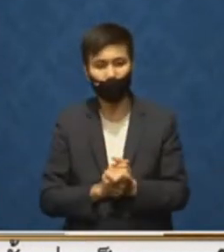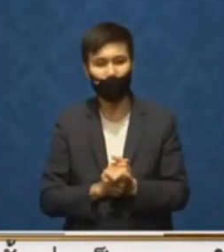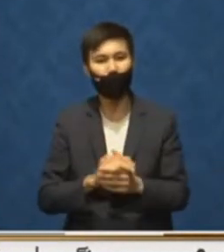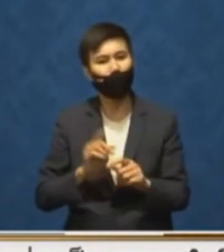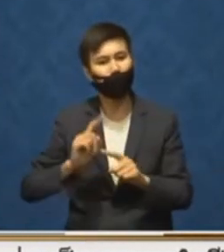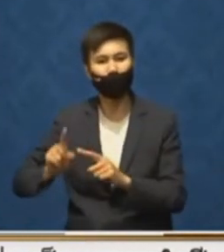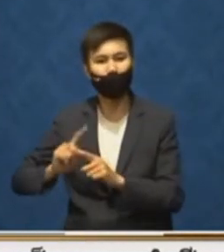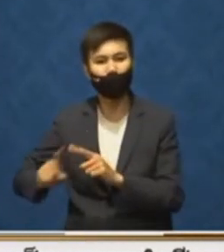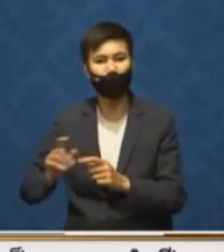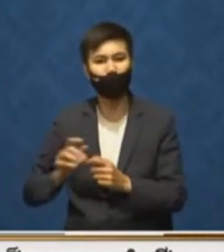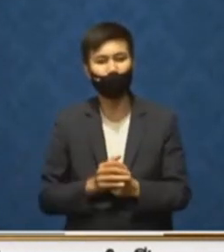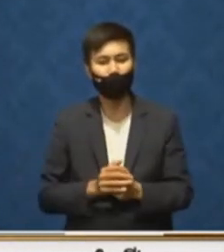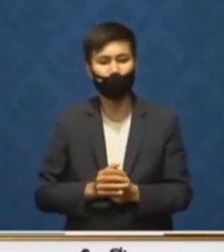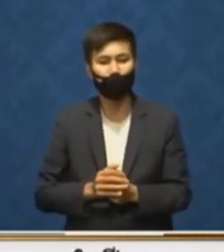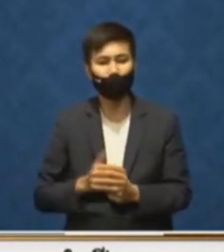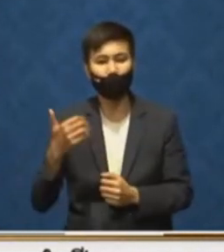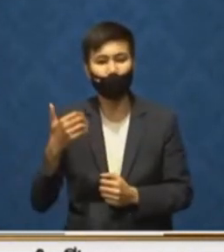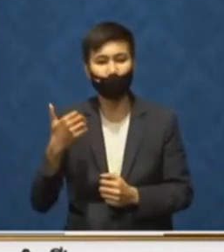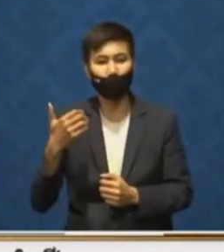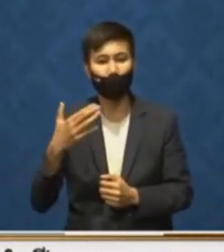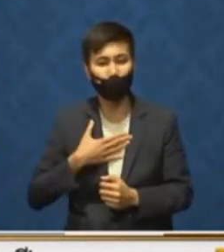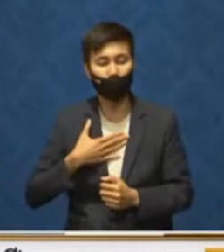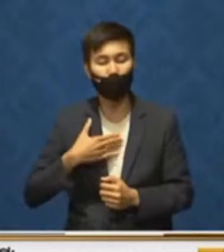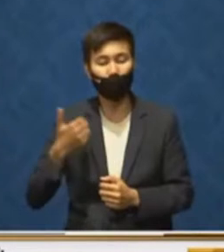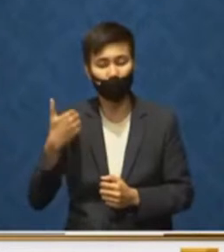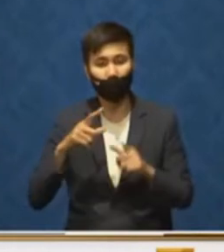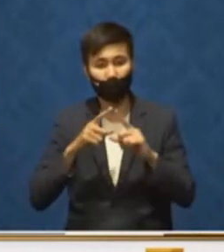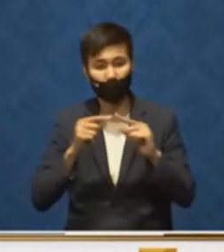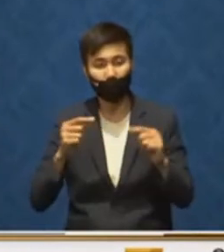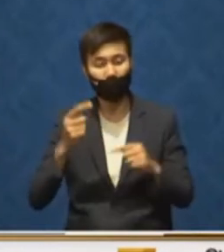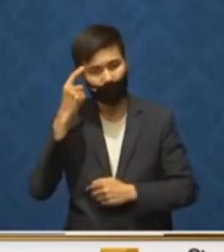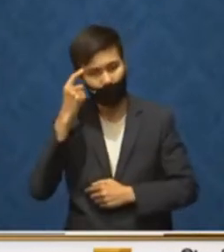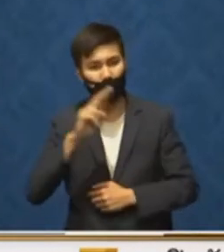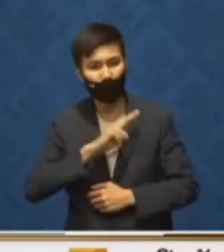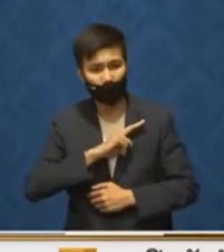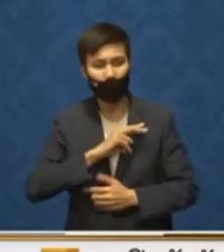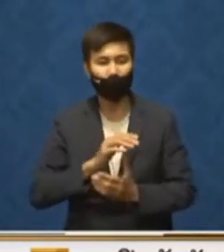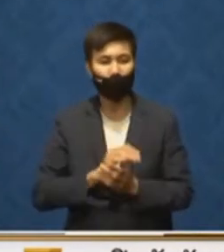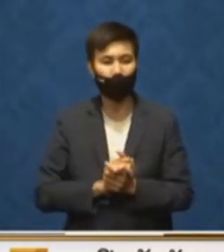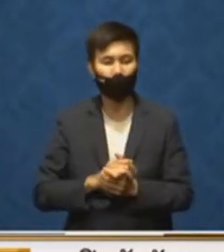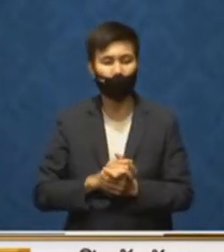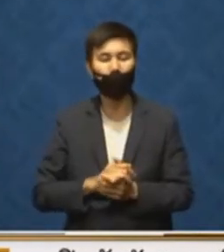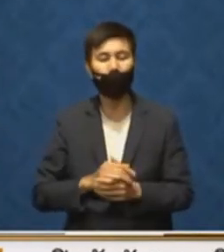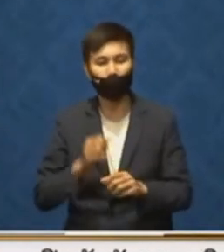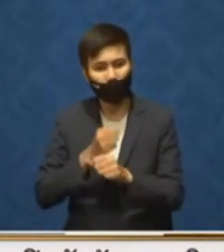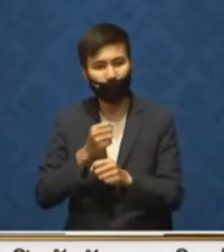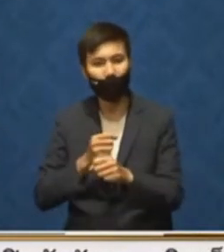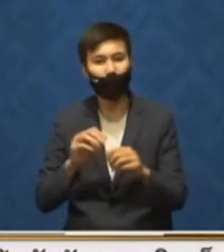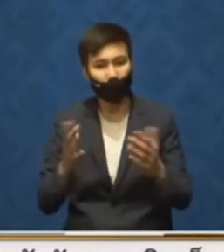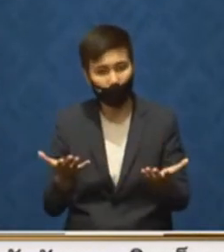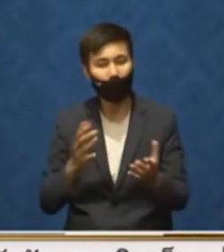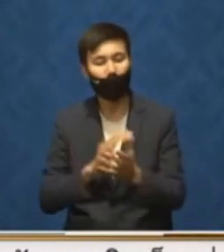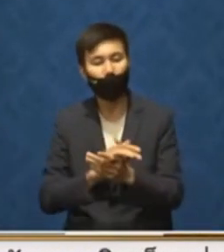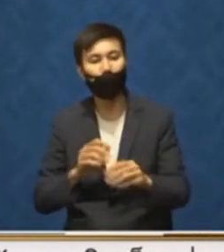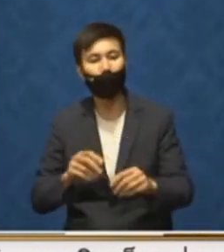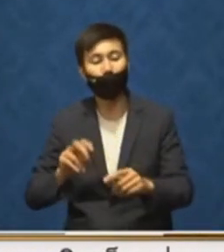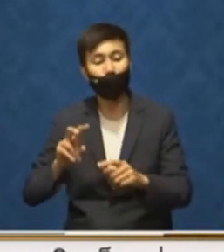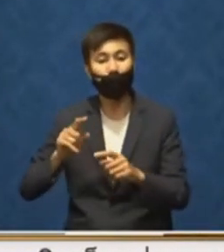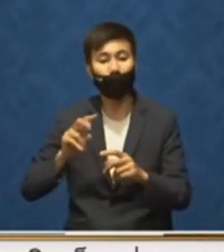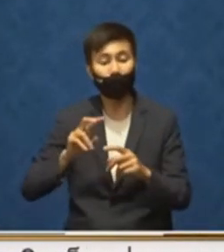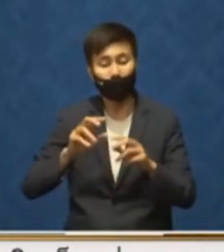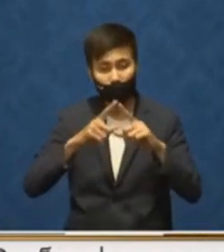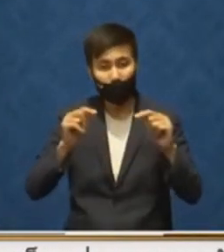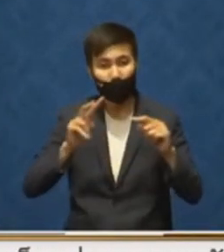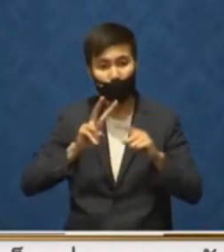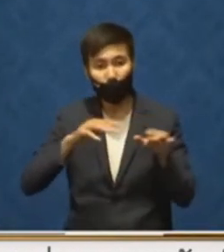ครับผมก็มีดำริมาเรื่องนี้ก็ไปคิดมาก็ได้ทางออกว่าเติมเป็นการ 2เรื่องพร้อมกันขึ้น 1การตั้ง